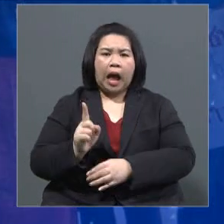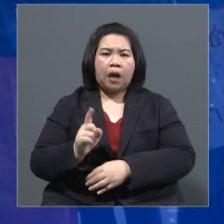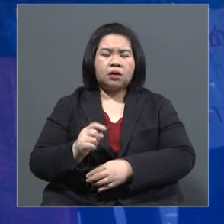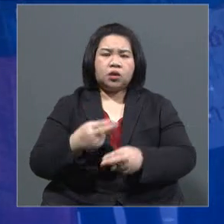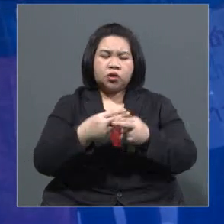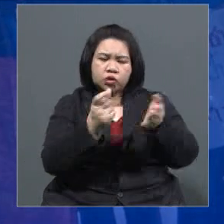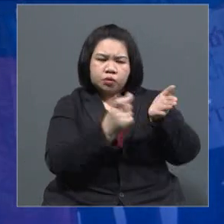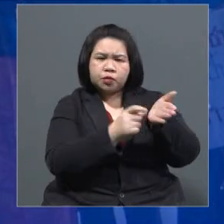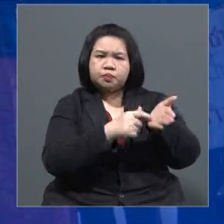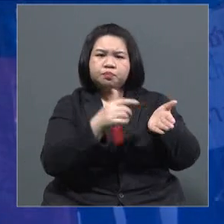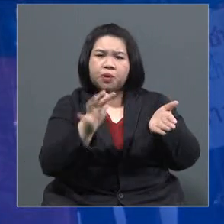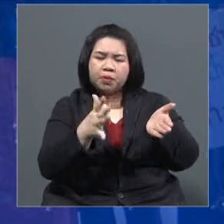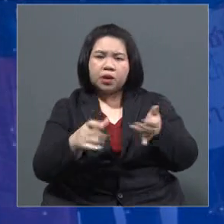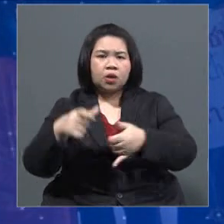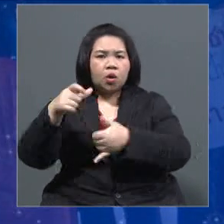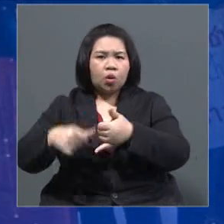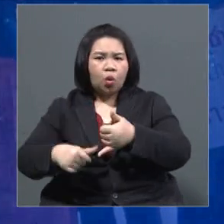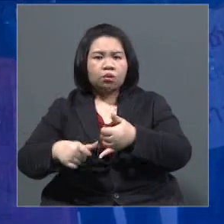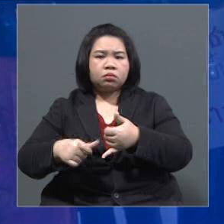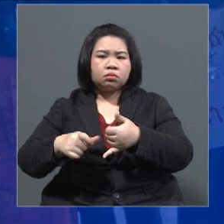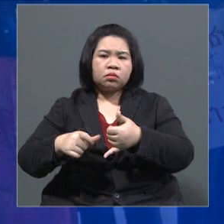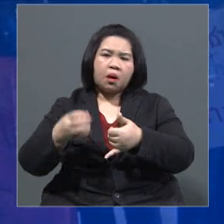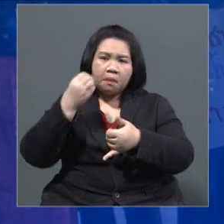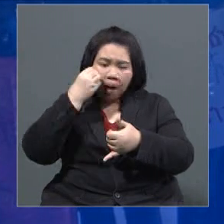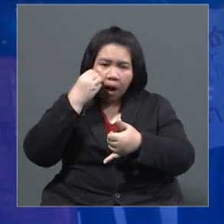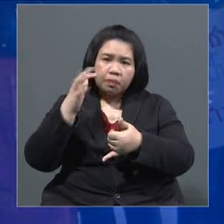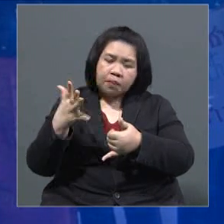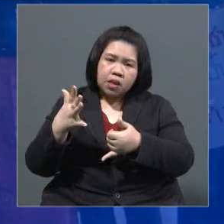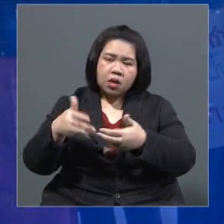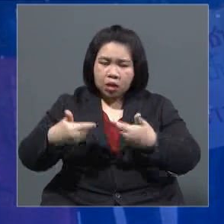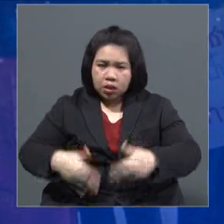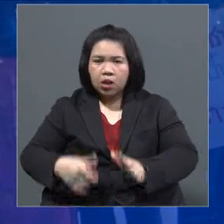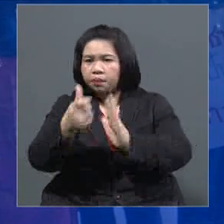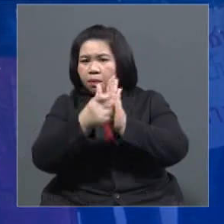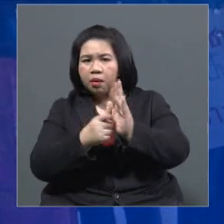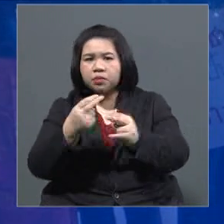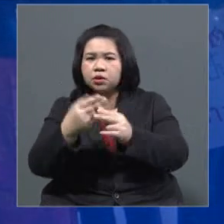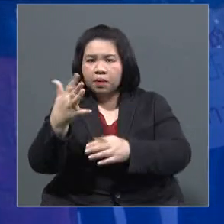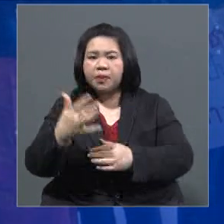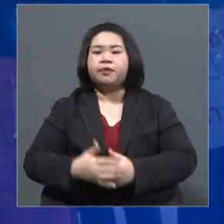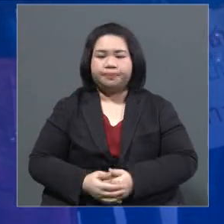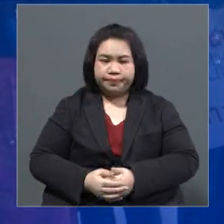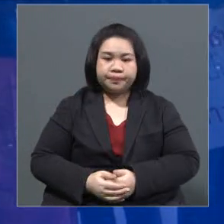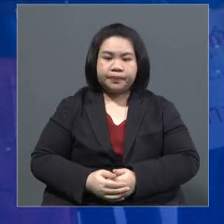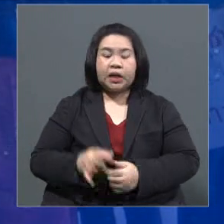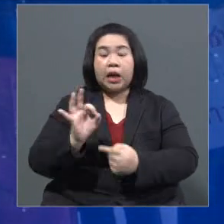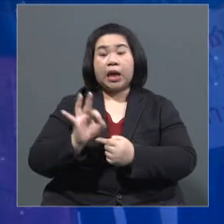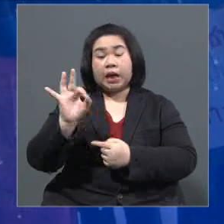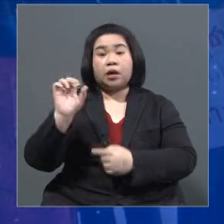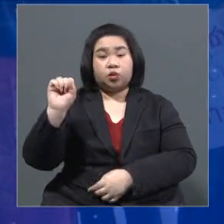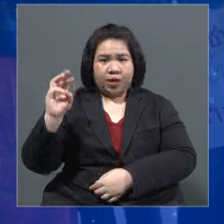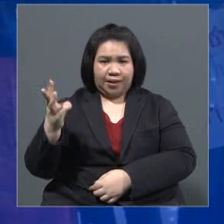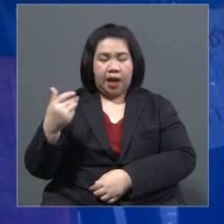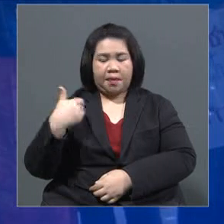ปัญหาด้านสถานะแล้วก็สิทธิ์บุคคลของคนไร้รัฐไร้สัญชาติกลุ่มชาติพันธุ์ค่ะนโยบายรัฐสวัสดิการโดยเดิน